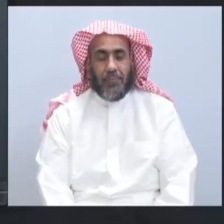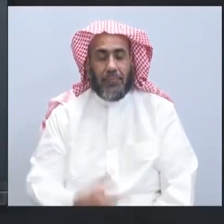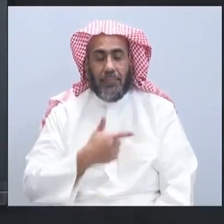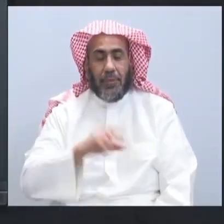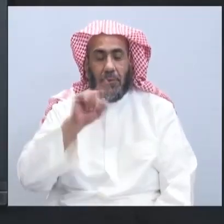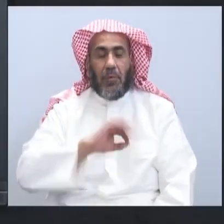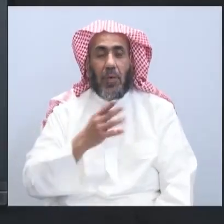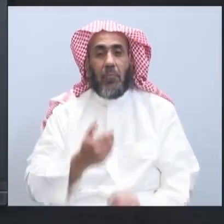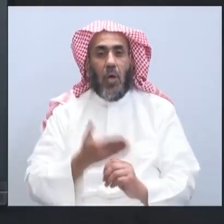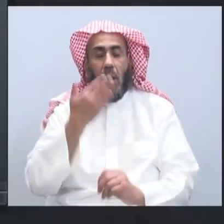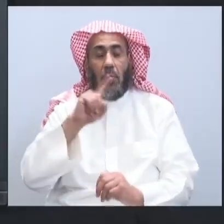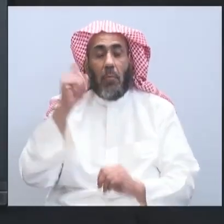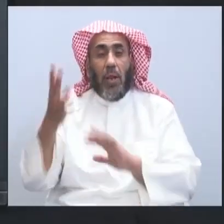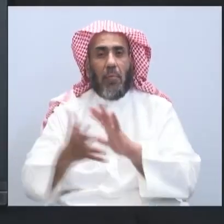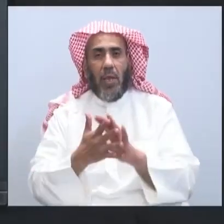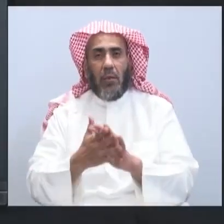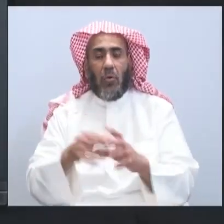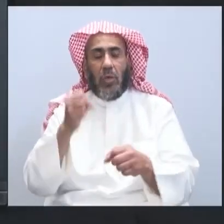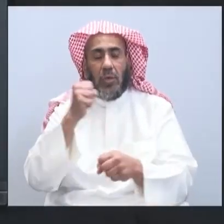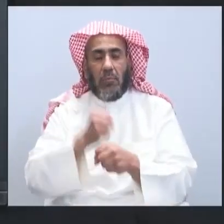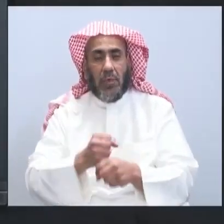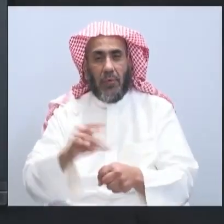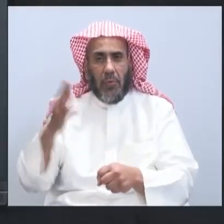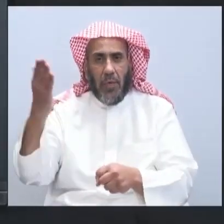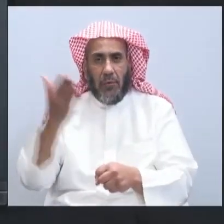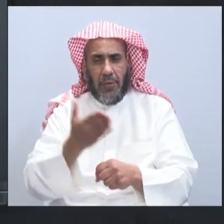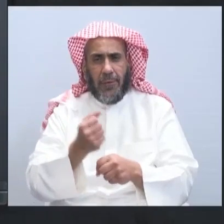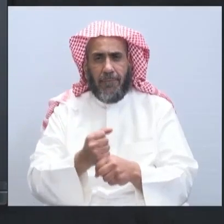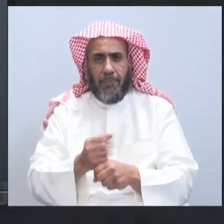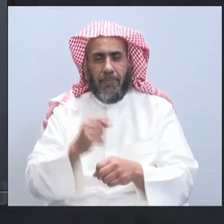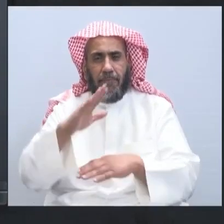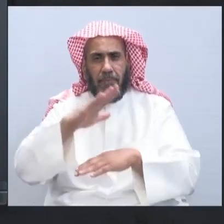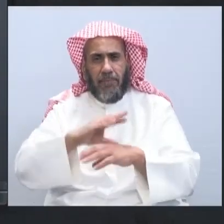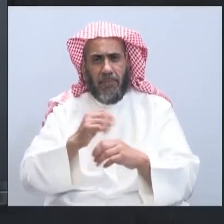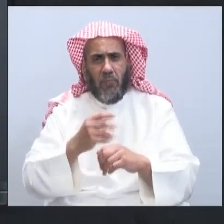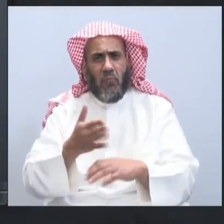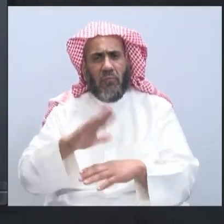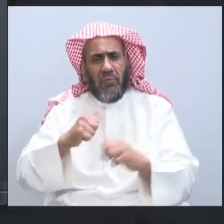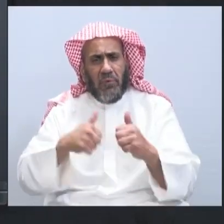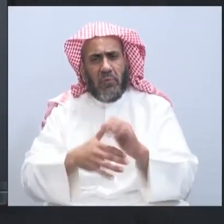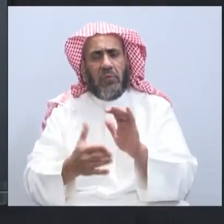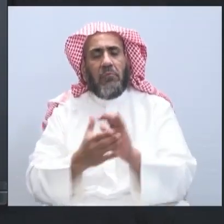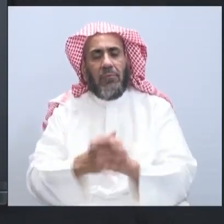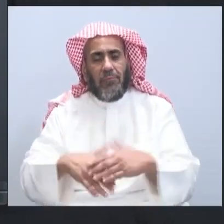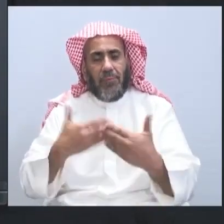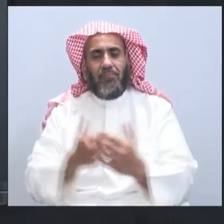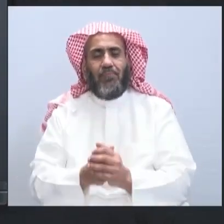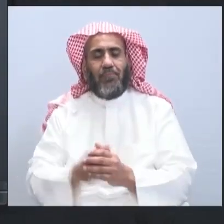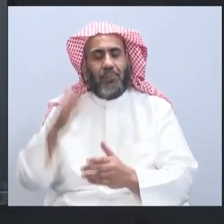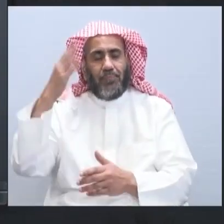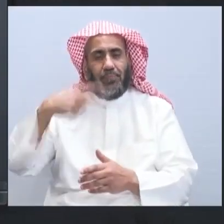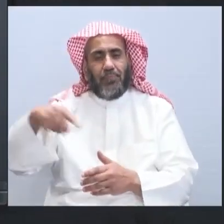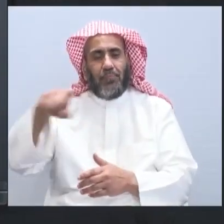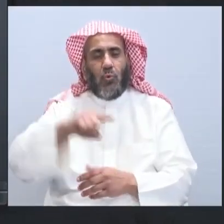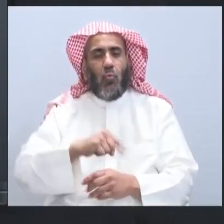بسم الله الرحمن الرحيم الحمد لله رب العالمين والصلاه والسلام على اشرف الانبياء والمرسلين نبينا محمد وعلى اله وصحبه اجمعين مرحبا